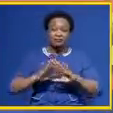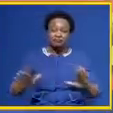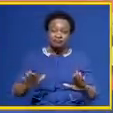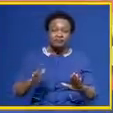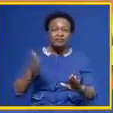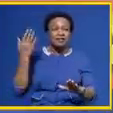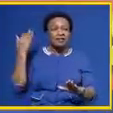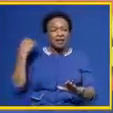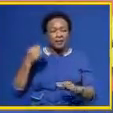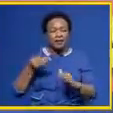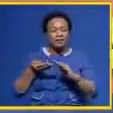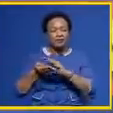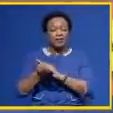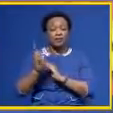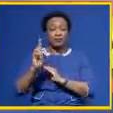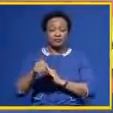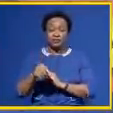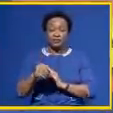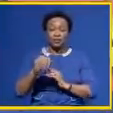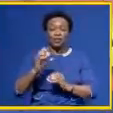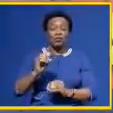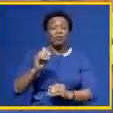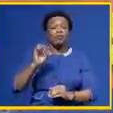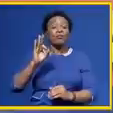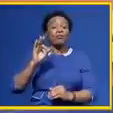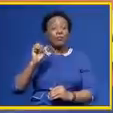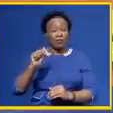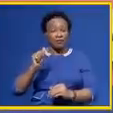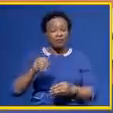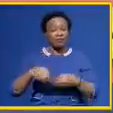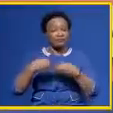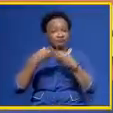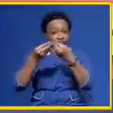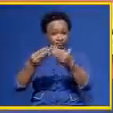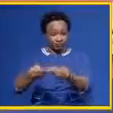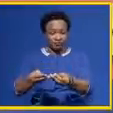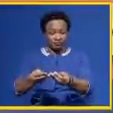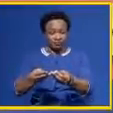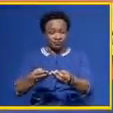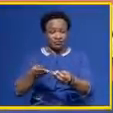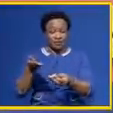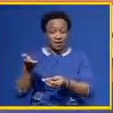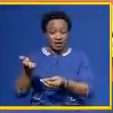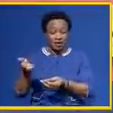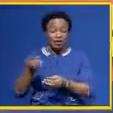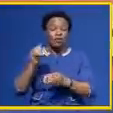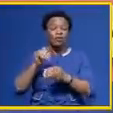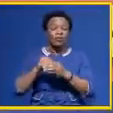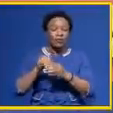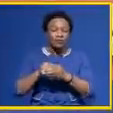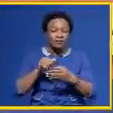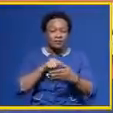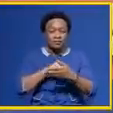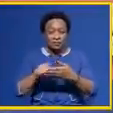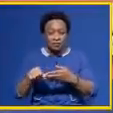vingamuzi vya Azam TV, tumewapa ofa kama inavyojieleza hapa nyuma, ambayo ile ofa ni kwa wateja ambao watalipia vifurushi vya miezi